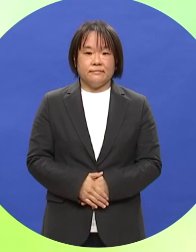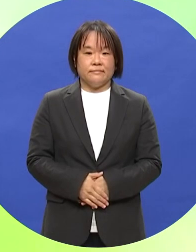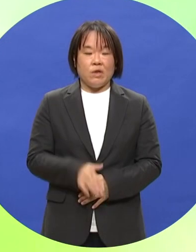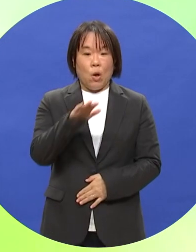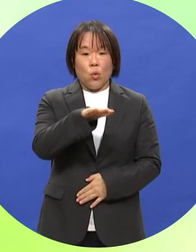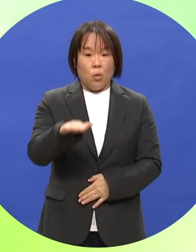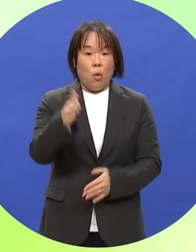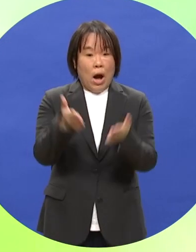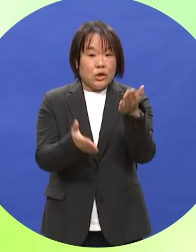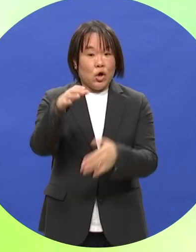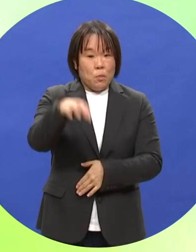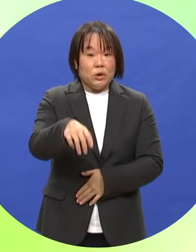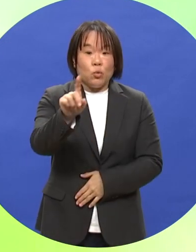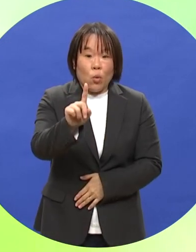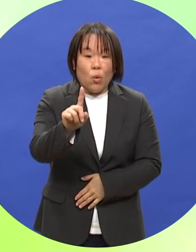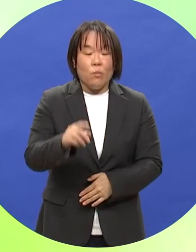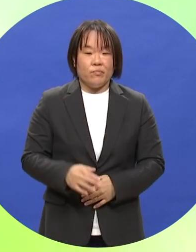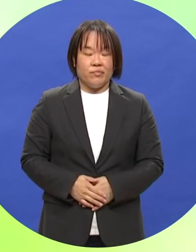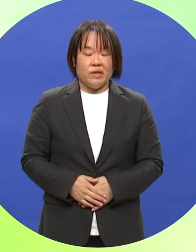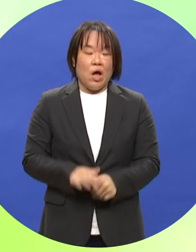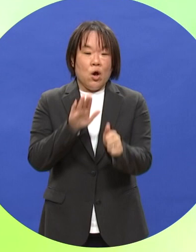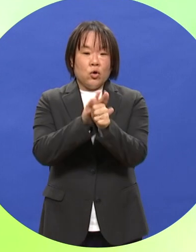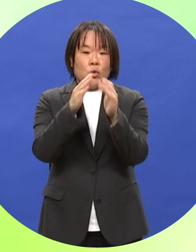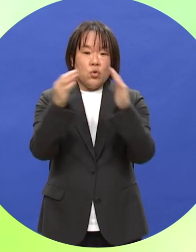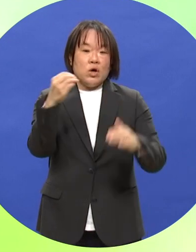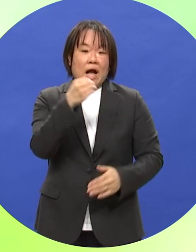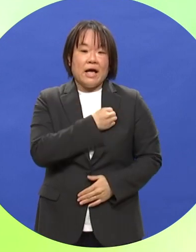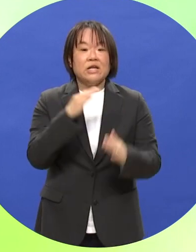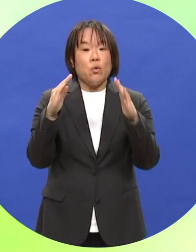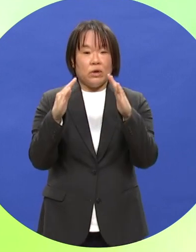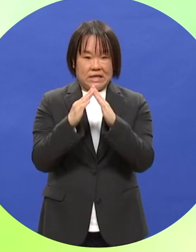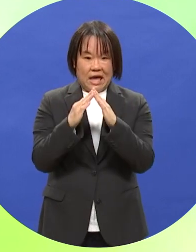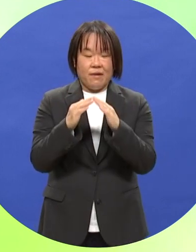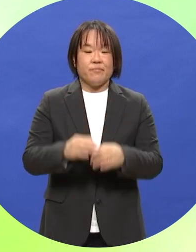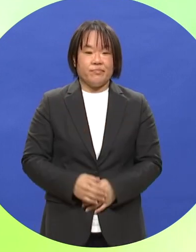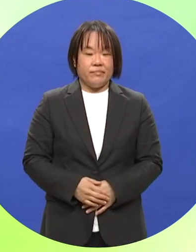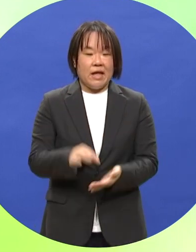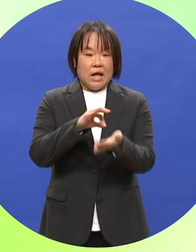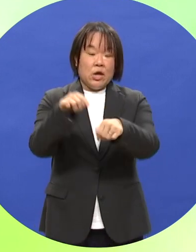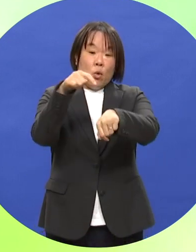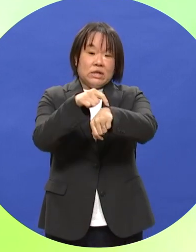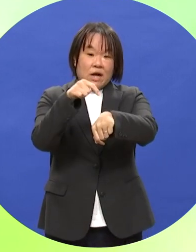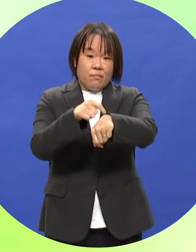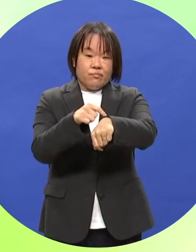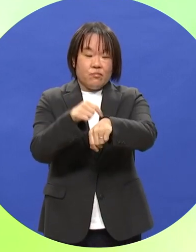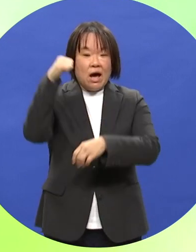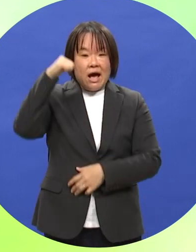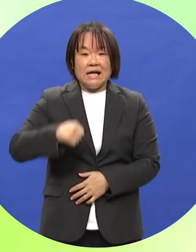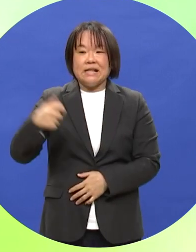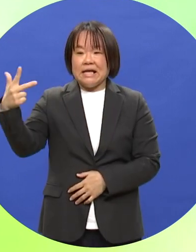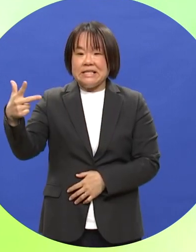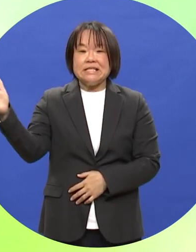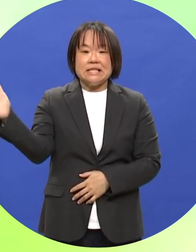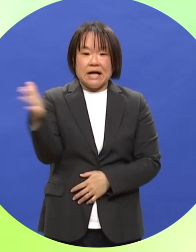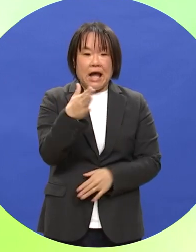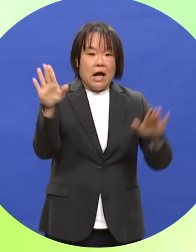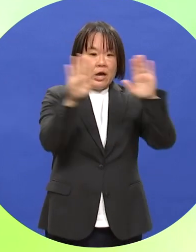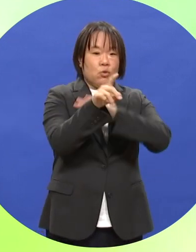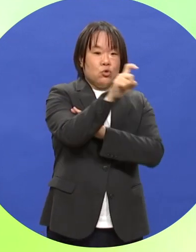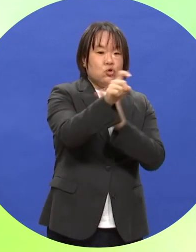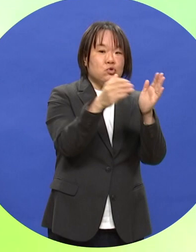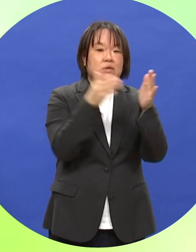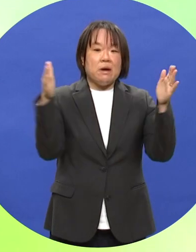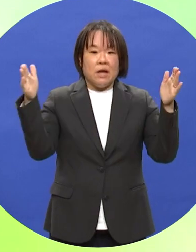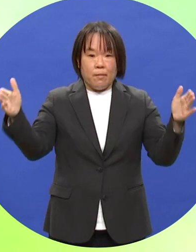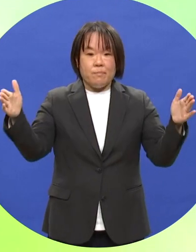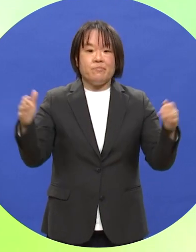お子さんを預かる場所は協力会員宅です。利用時間は午前7時から午後10時まで。